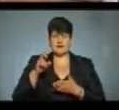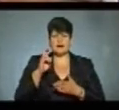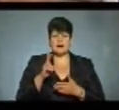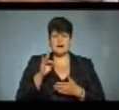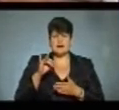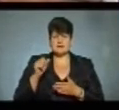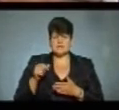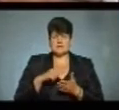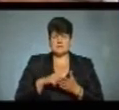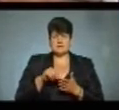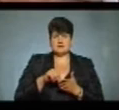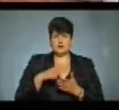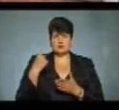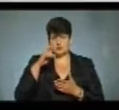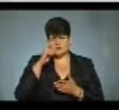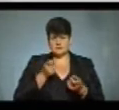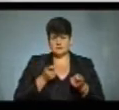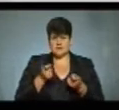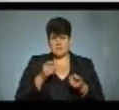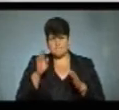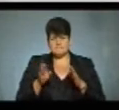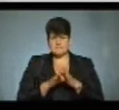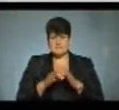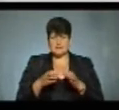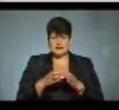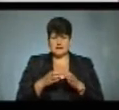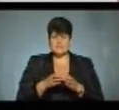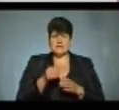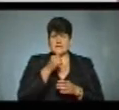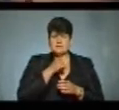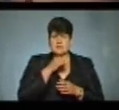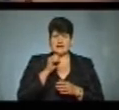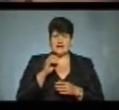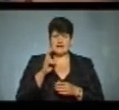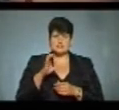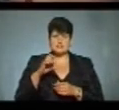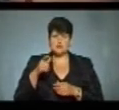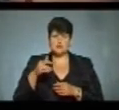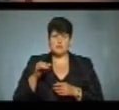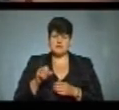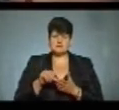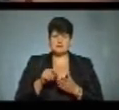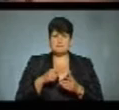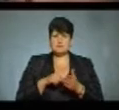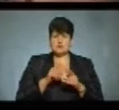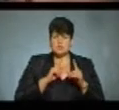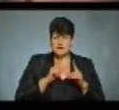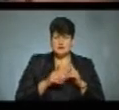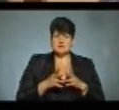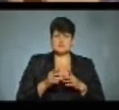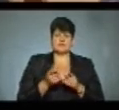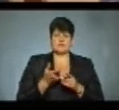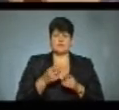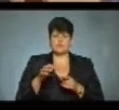представники облдержадміністрації, підприємства, підрядника, експерт з ексгумації та представники Чортківської міськради. За словами начальника управління капітального